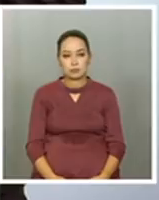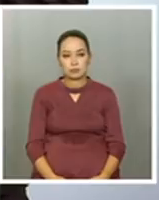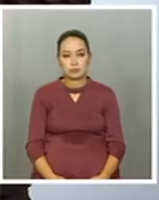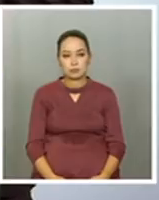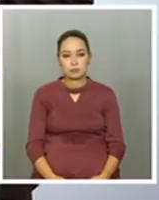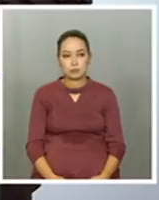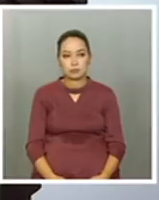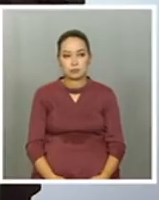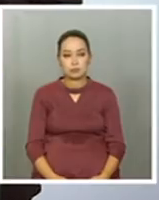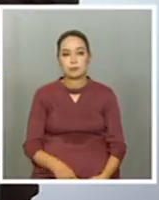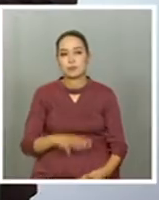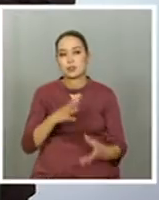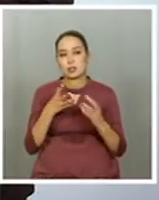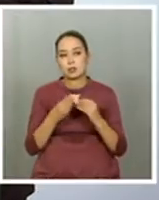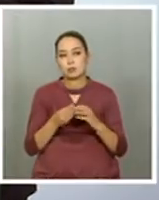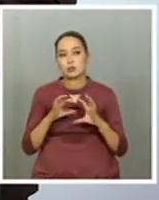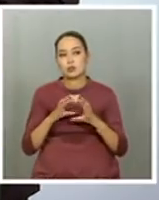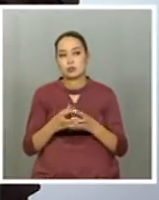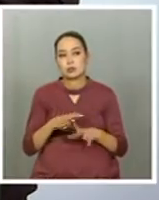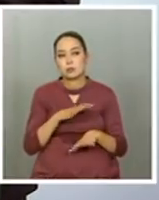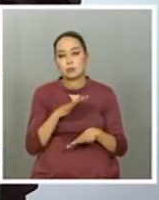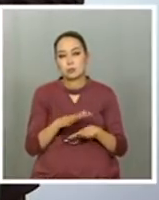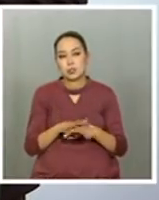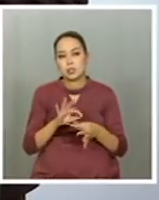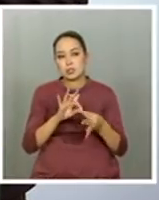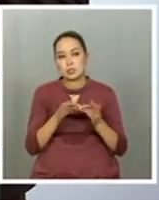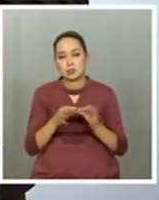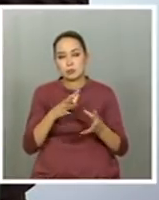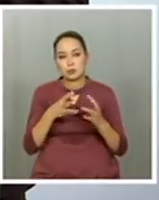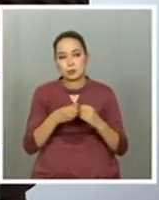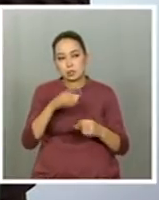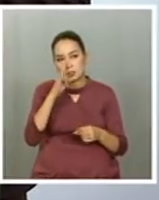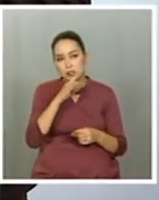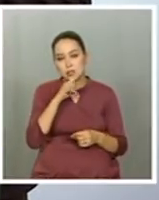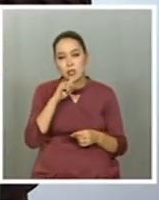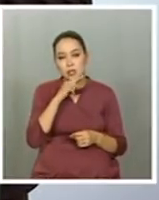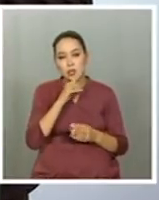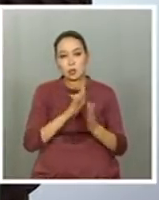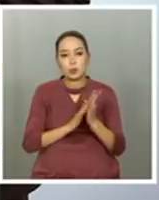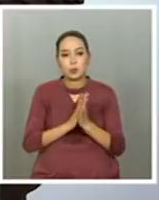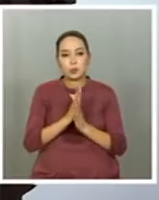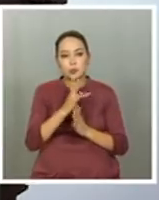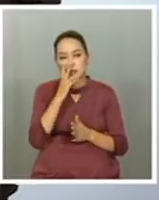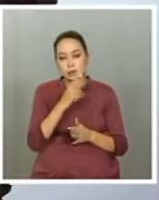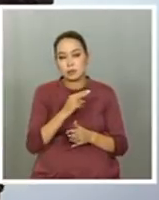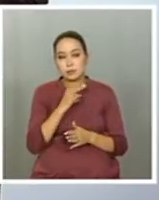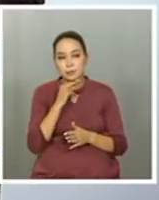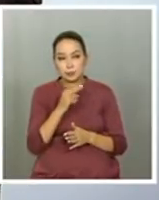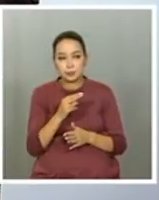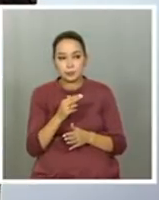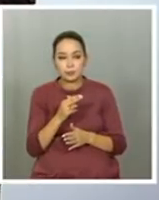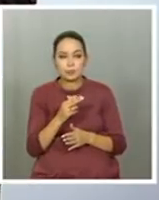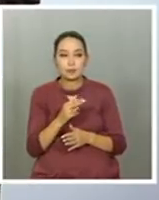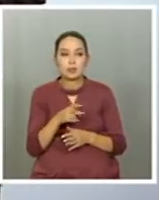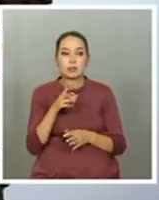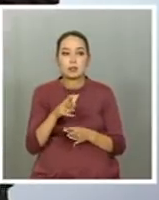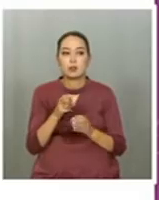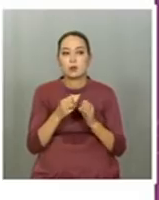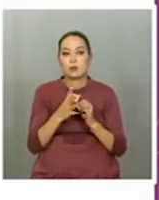Жалпы, дүниежүзілік банктің деректері бойынша Қазақстан экономикасының өсуін қарастырып өтейік. Яғни 2015